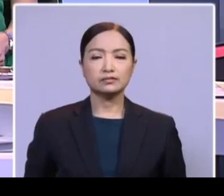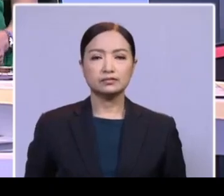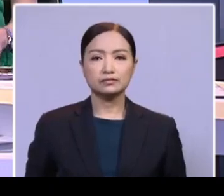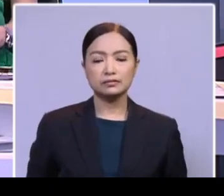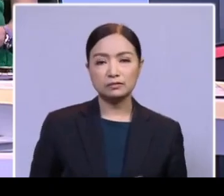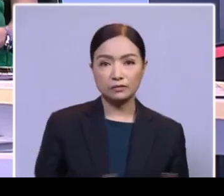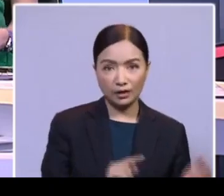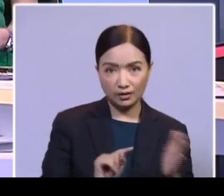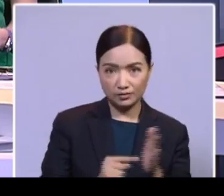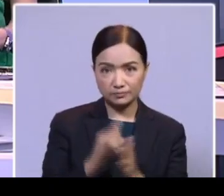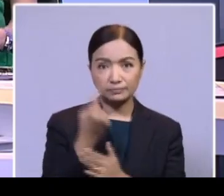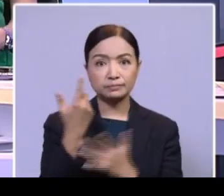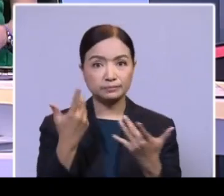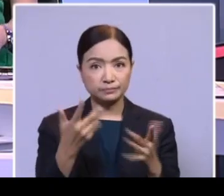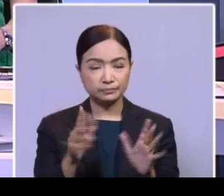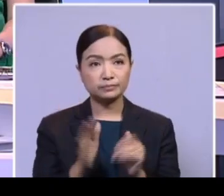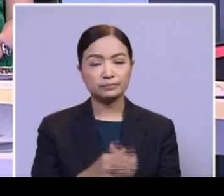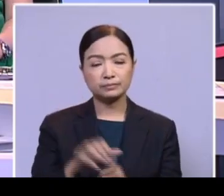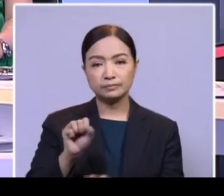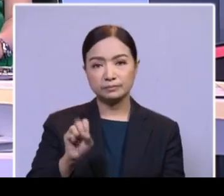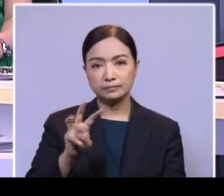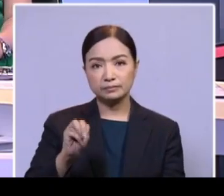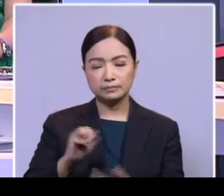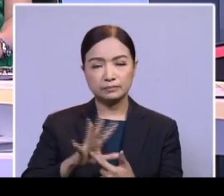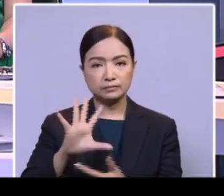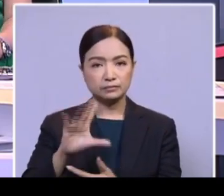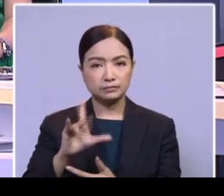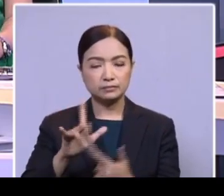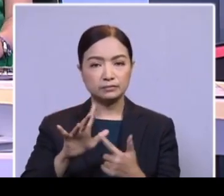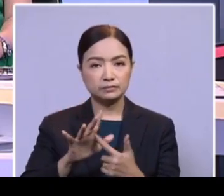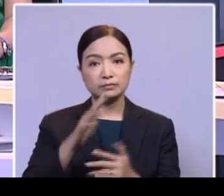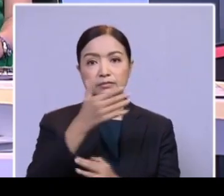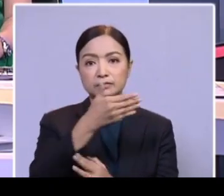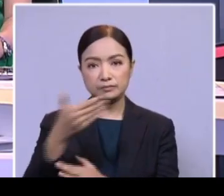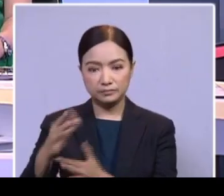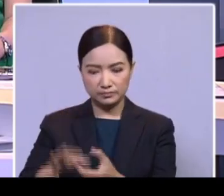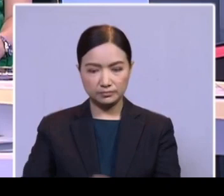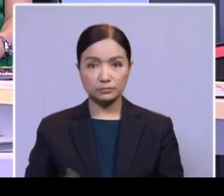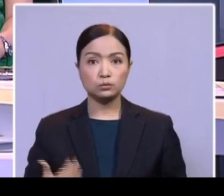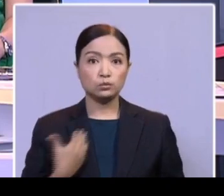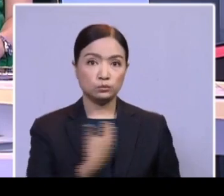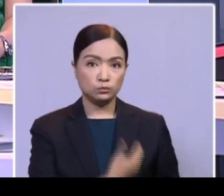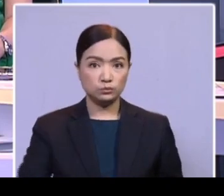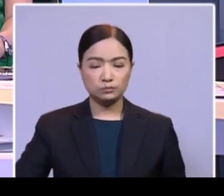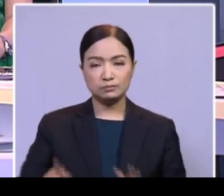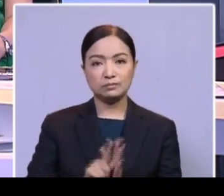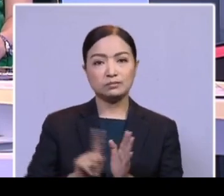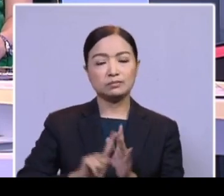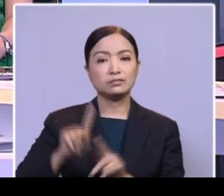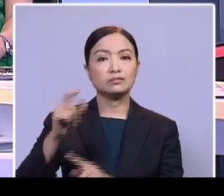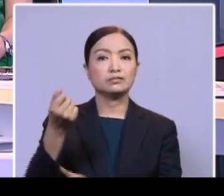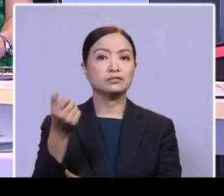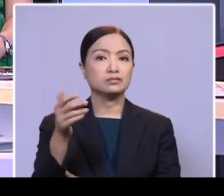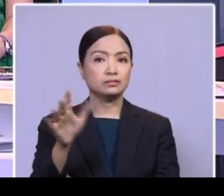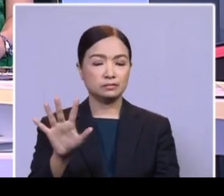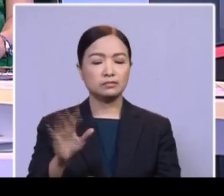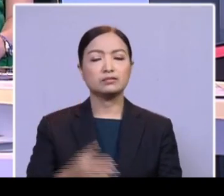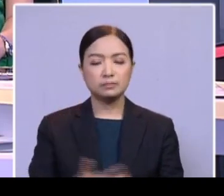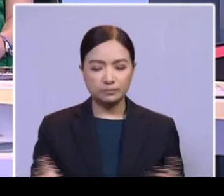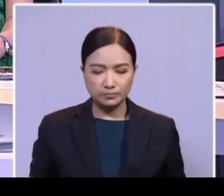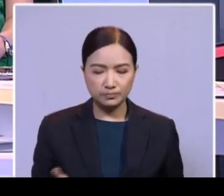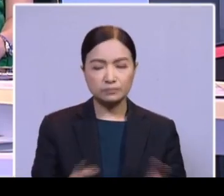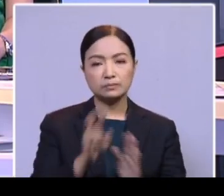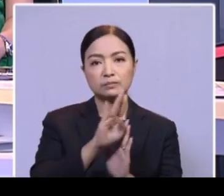เริ่มแล้วนะคะเวทีสมัชชาสุขภาพแห่งชาติครั้งที่ 15ค่ะทุกภาคส่วนร่วมหนุนขับเคลื่อนมติ 3ระเบียบวาระ